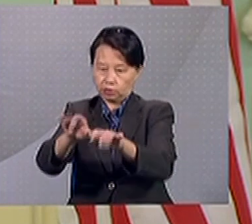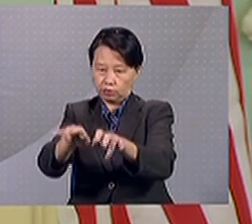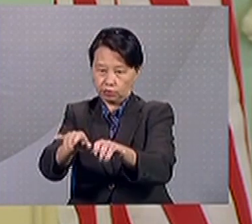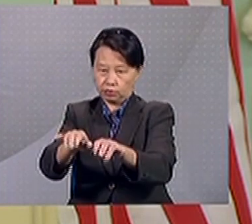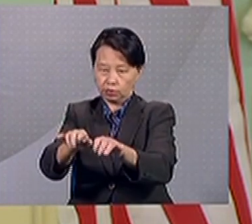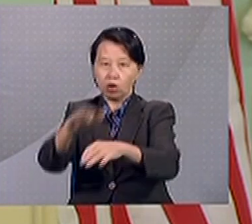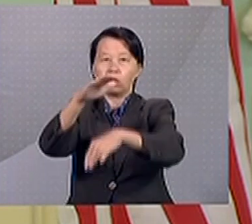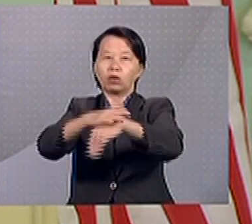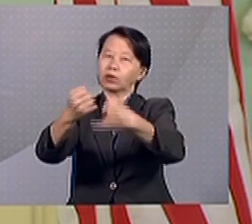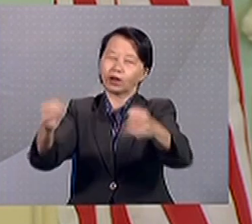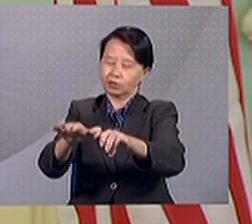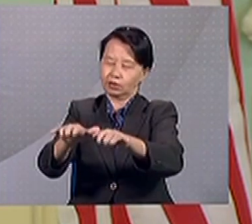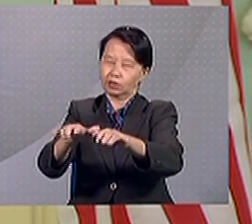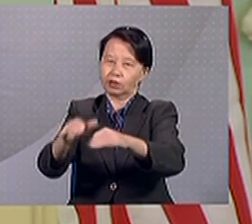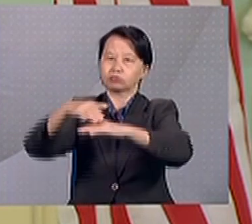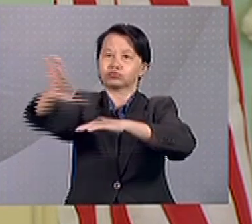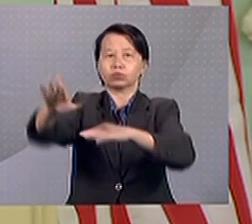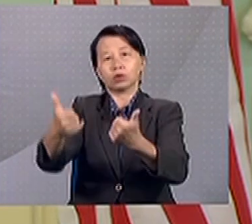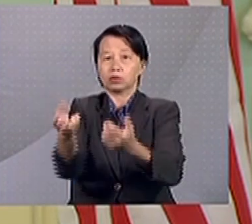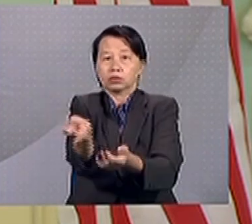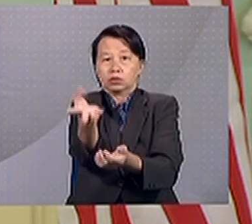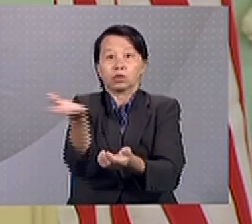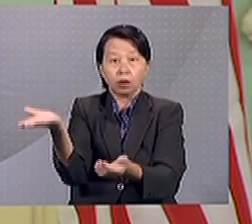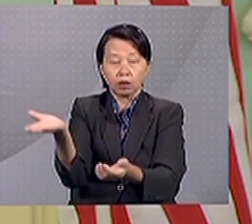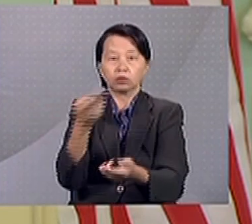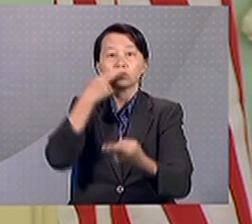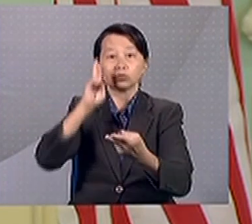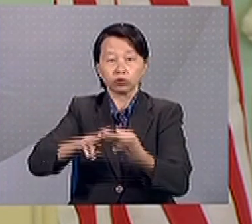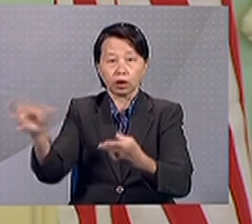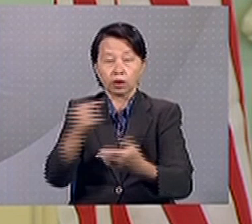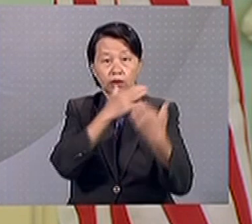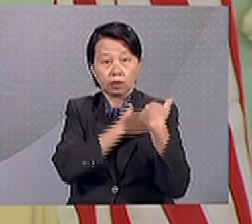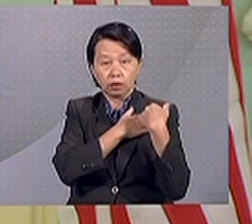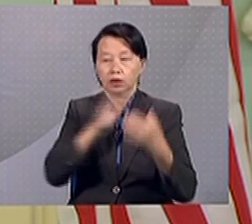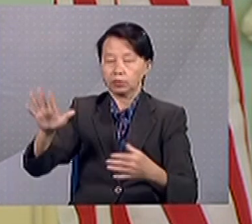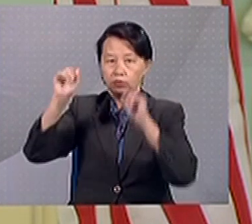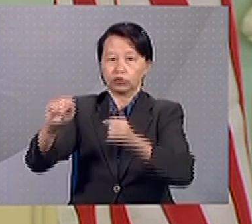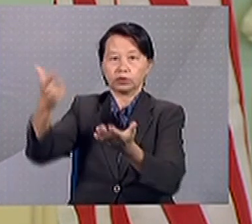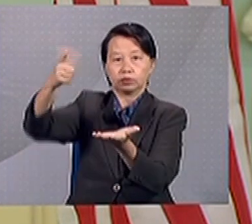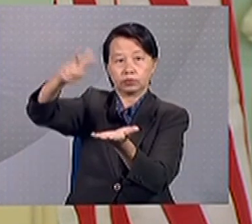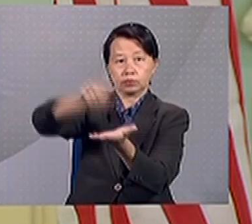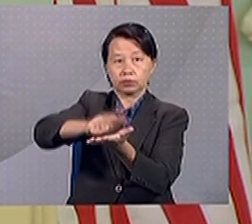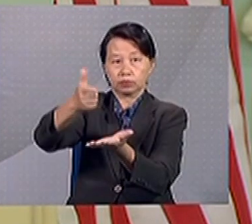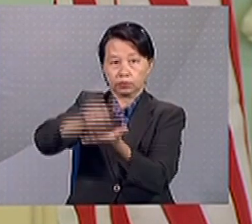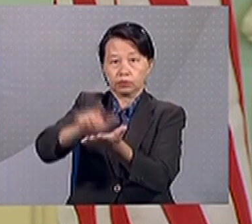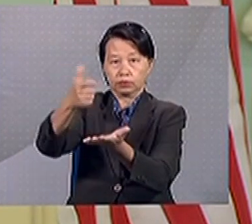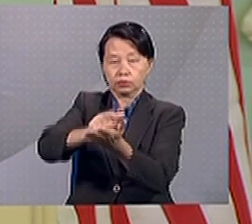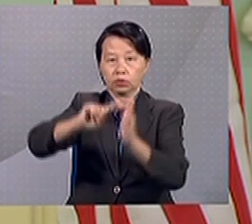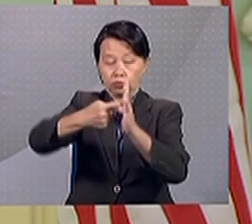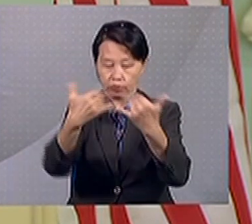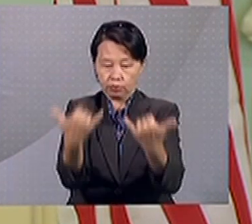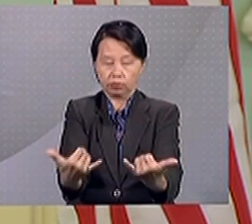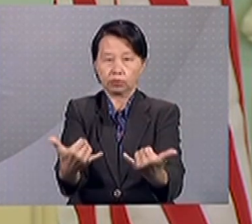melalui online. Dan letter of undertaking tersebut boleh dimuat turun bermula hari